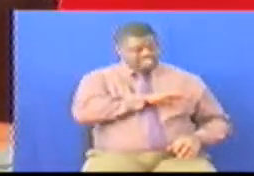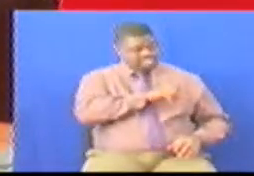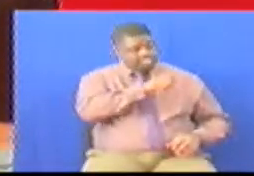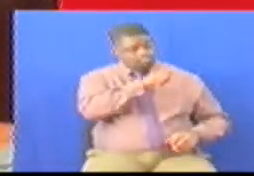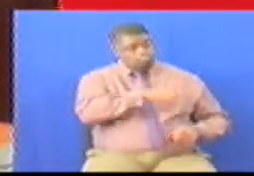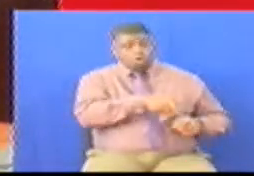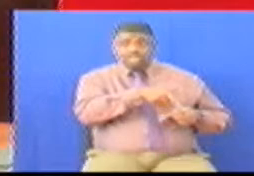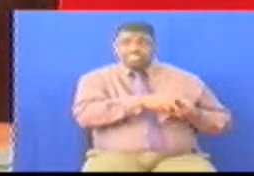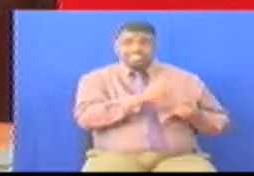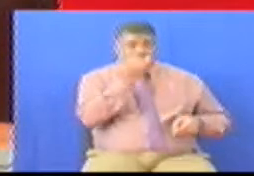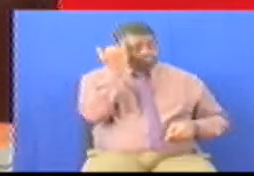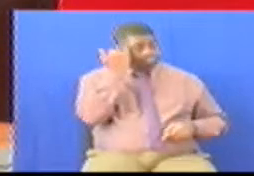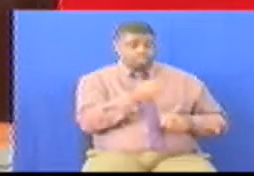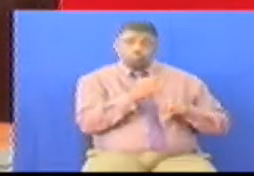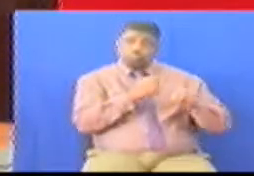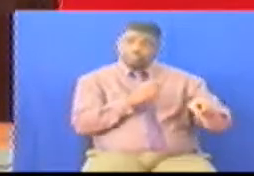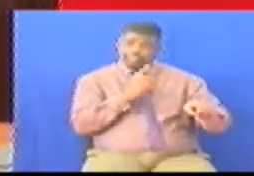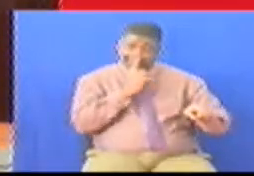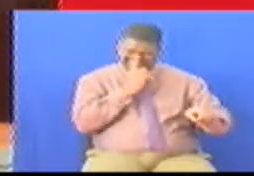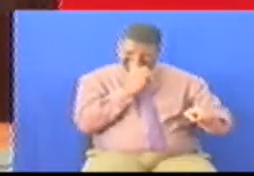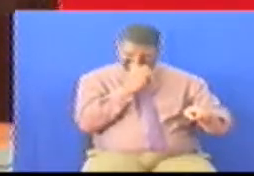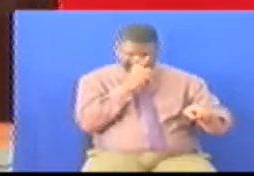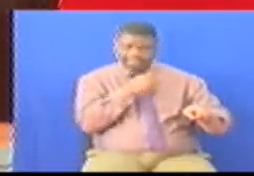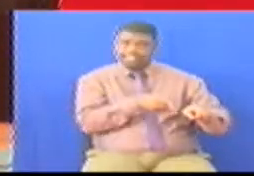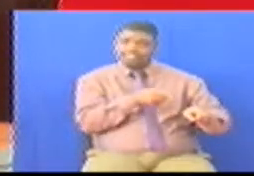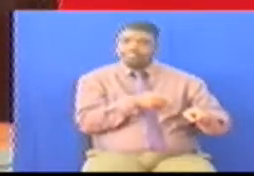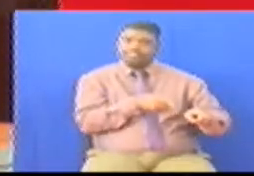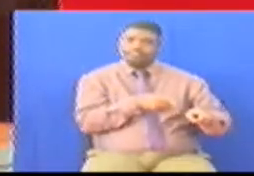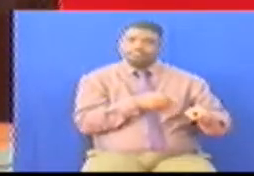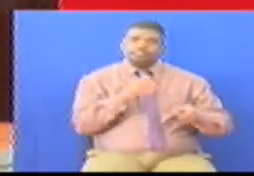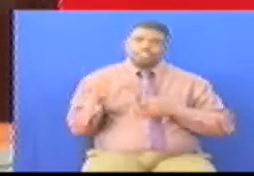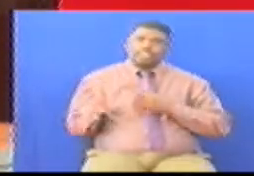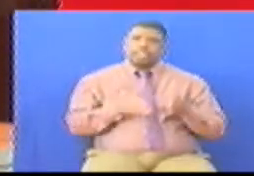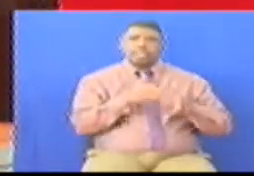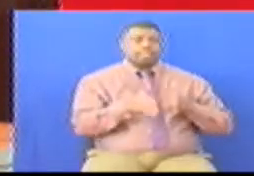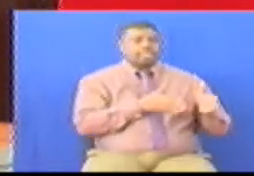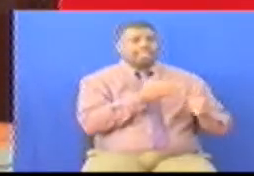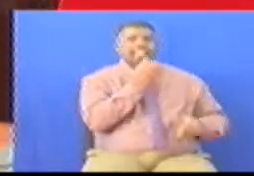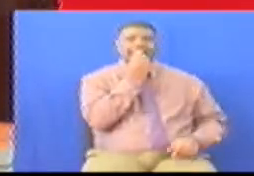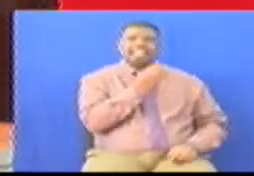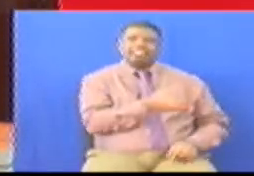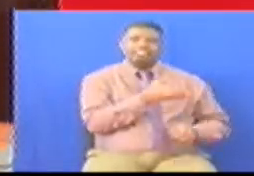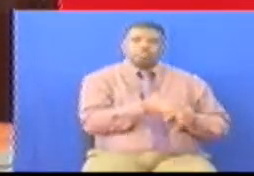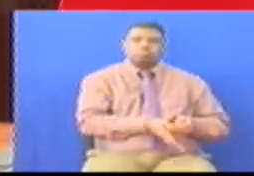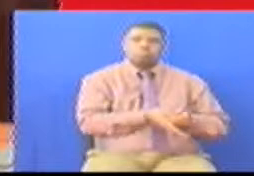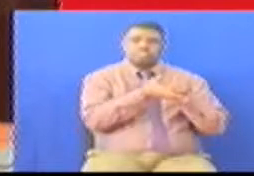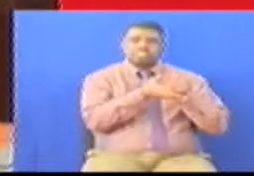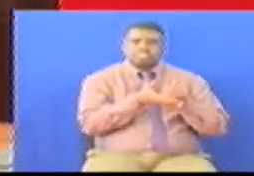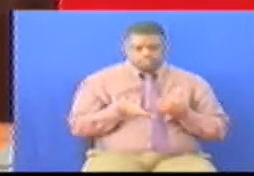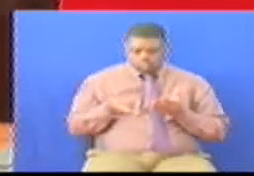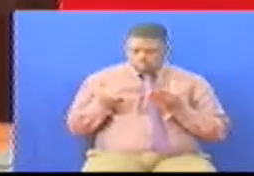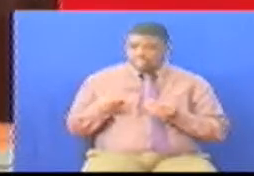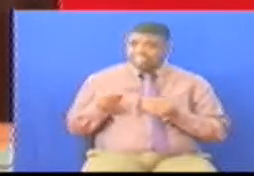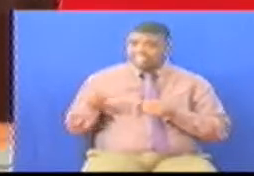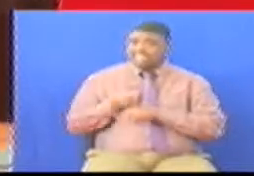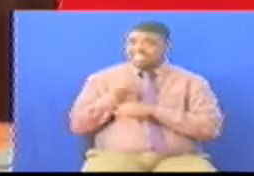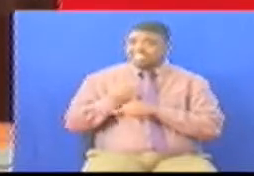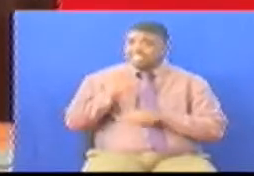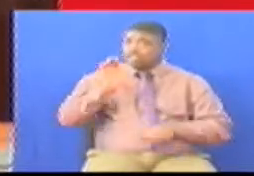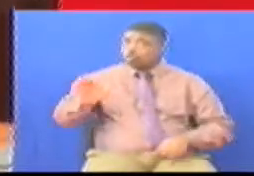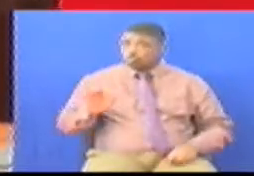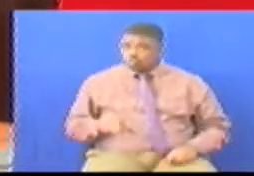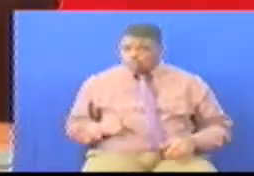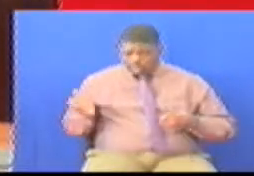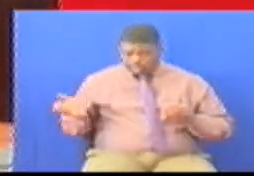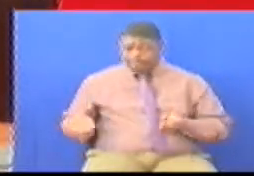muhandisi mshauri au consultant ambaye yeye alikuwa anaandaa taarifa ya kuwasaidia wa kurahisisha kazi yao. Lakini kwa bahati